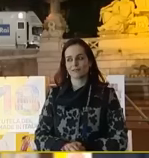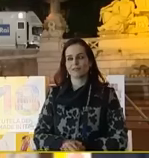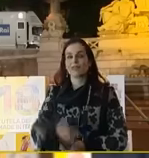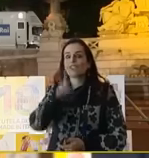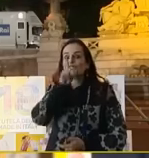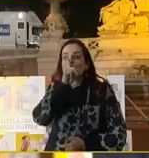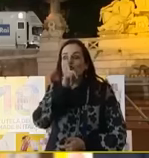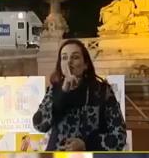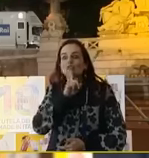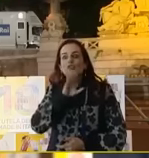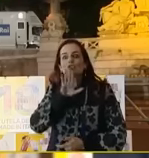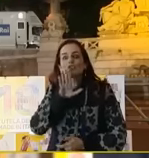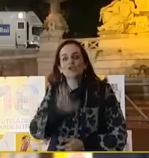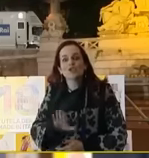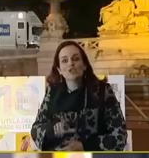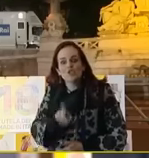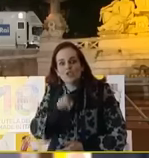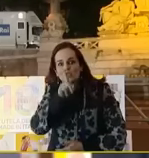Zitto.